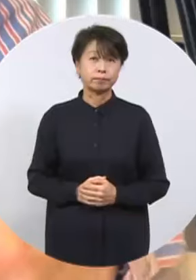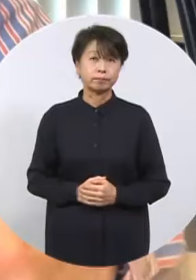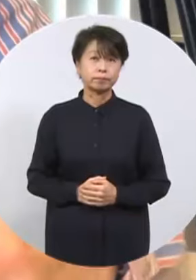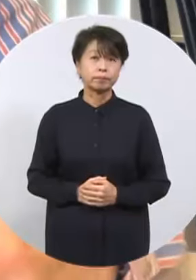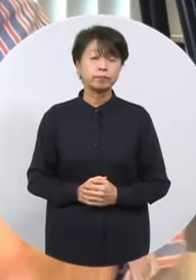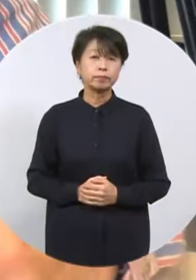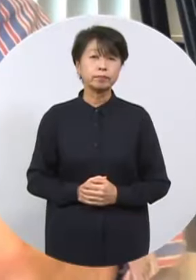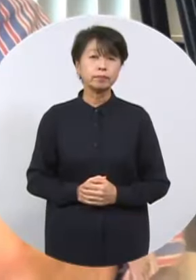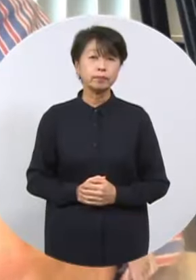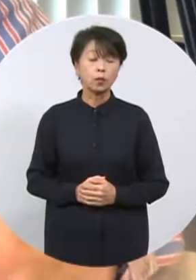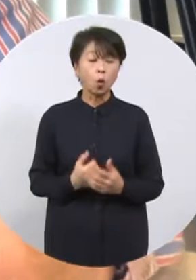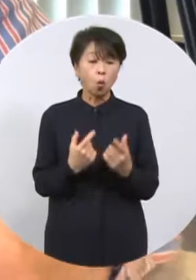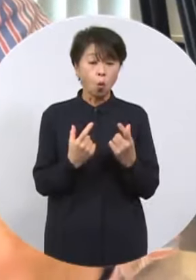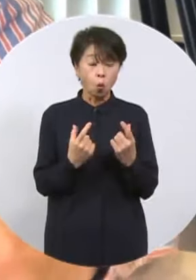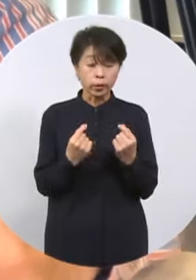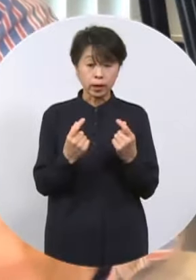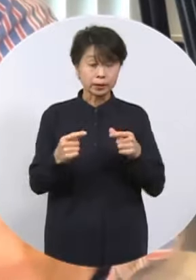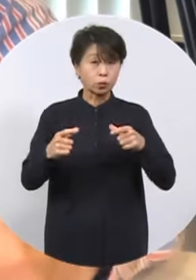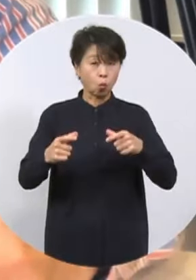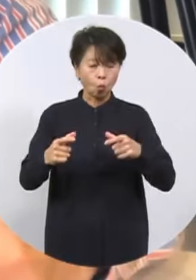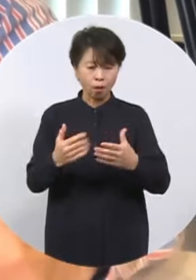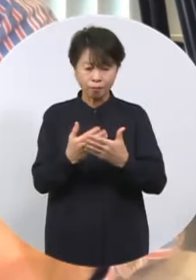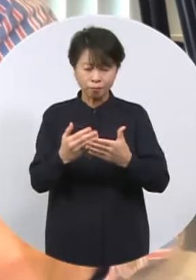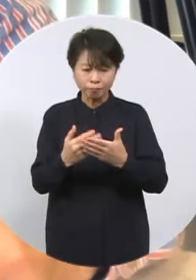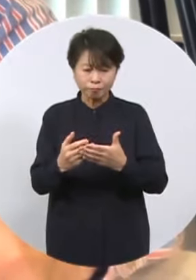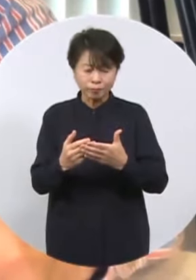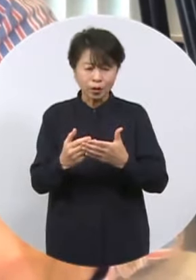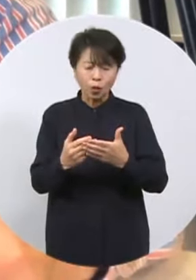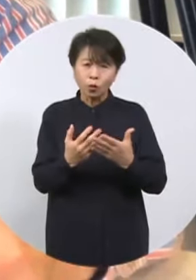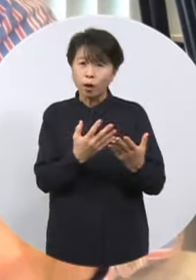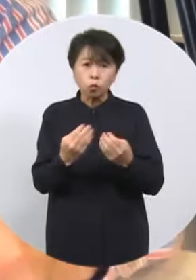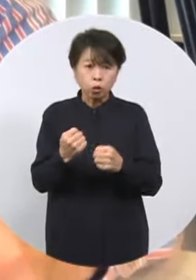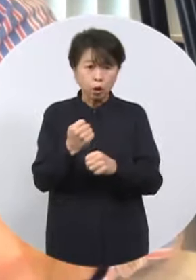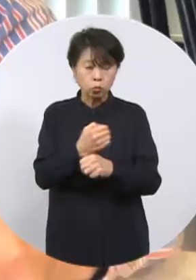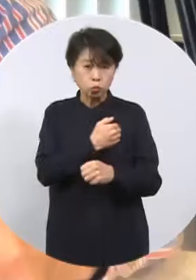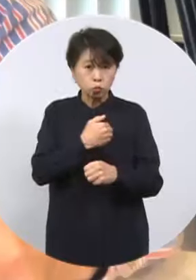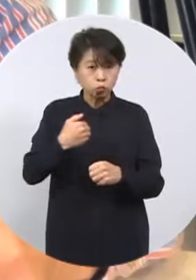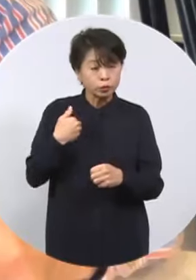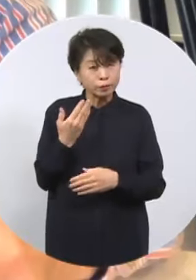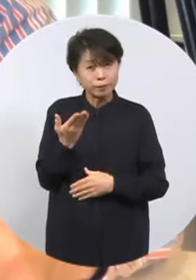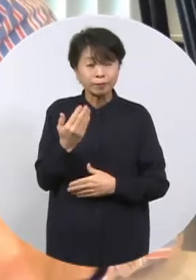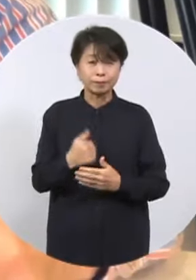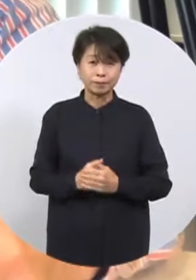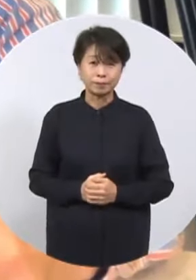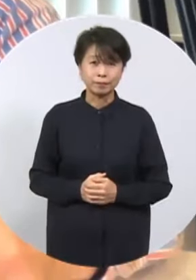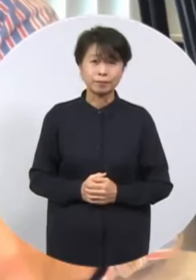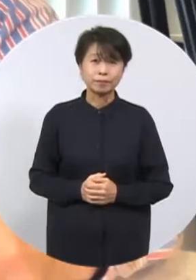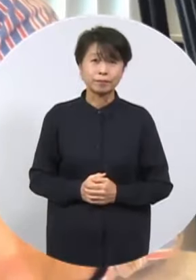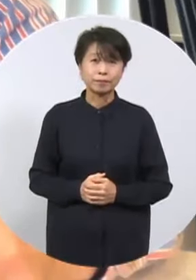なんか同じとそのまま書けるものなんですけど、すいません、なんか初歩的な質問で恥ずかしいんですけど。 はい、